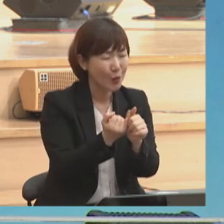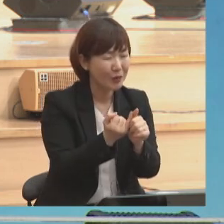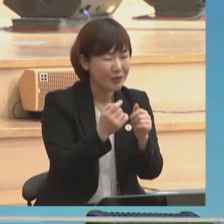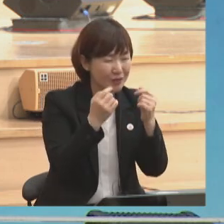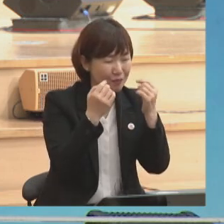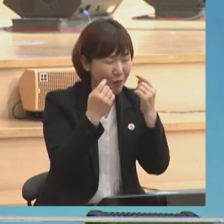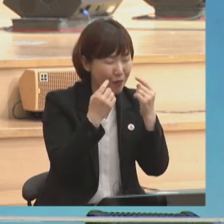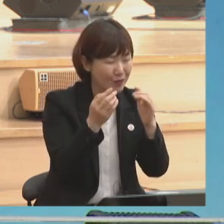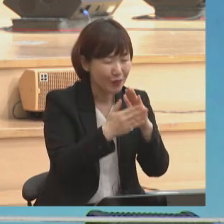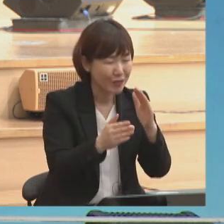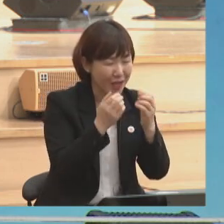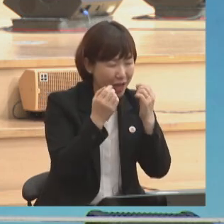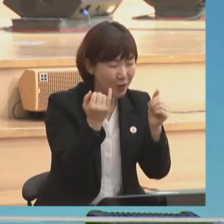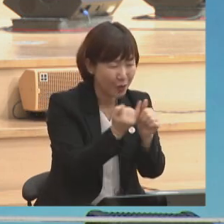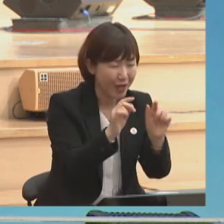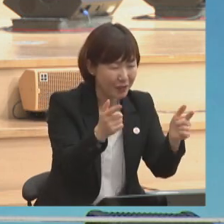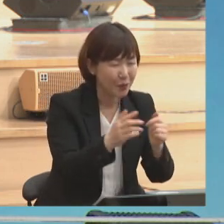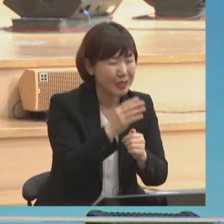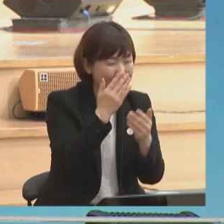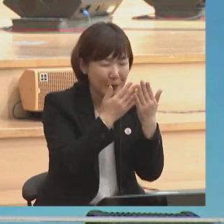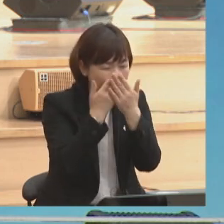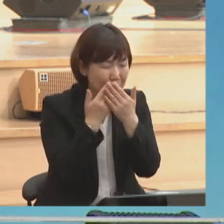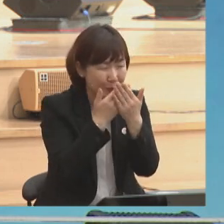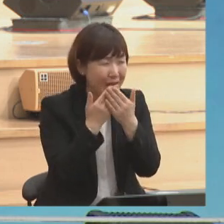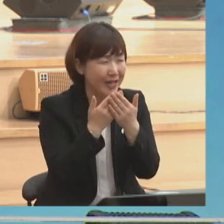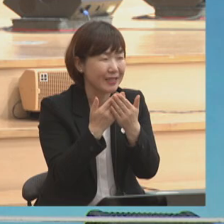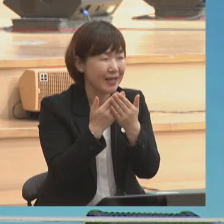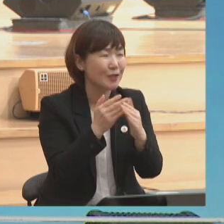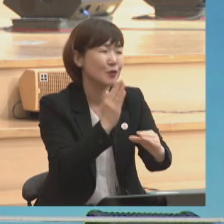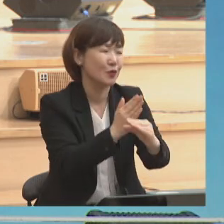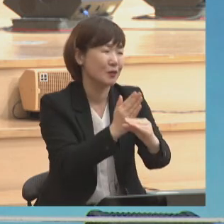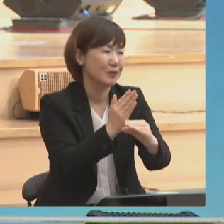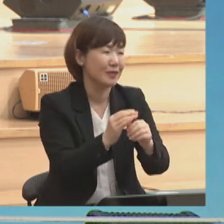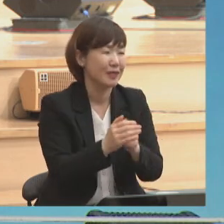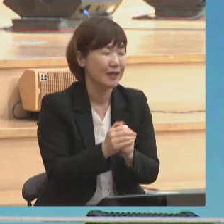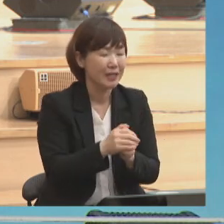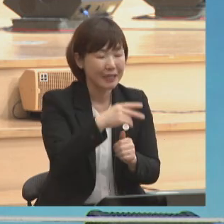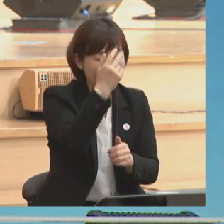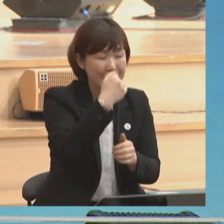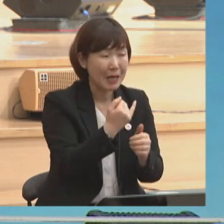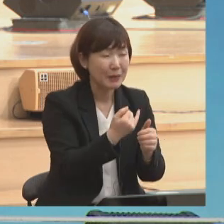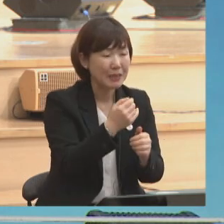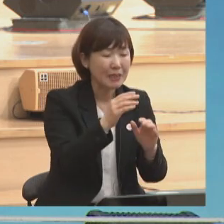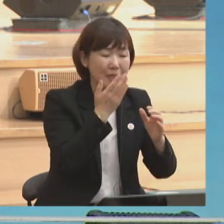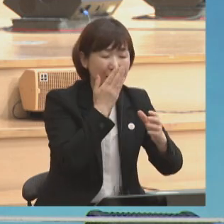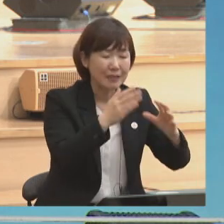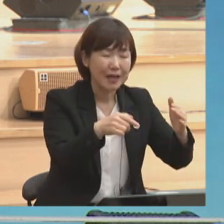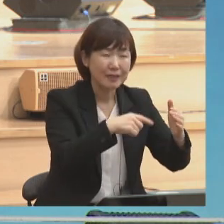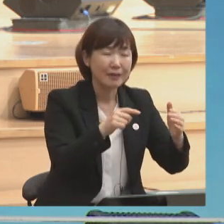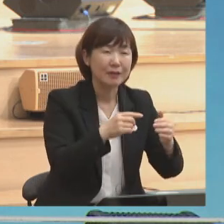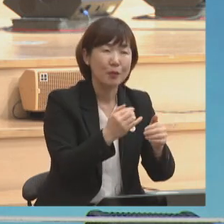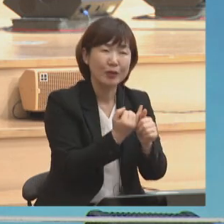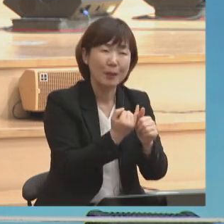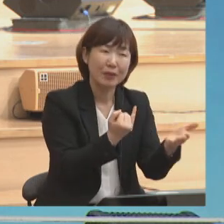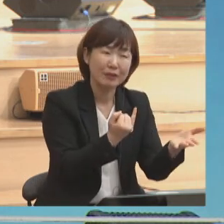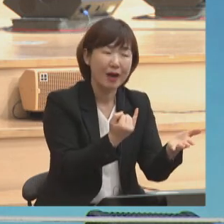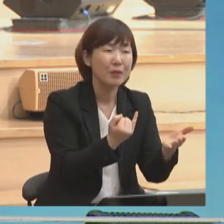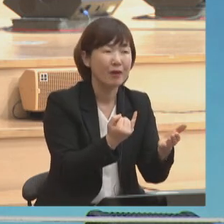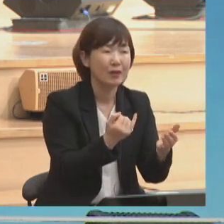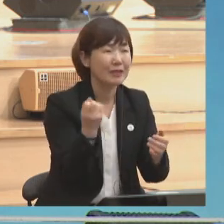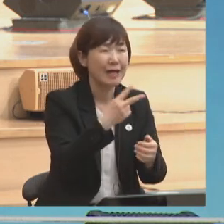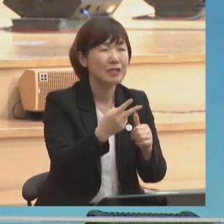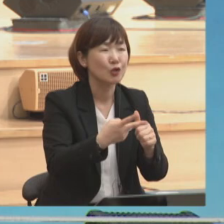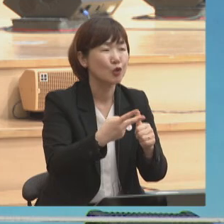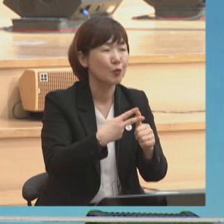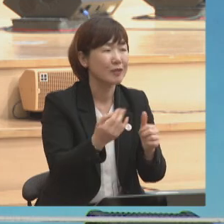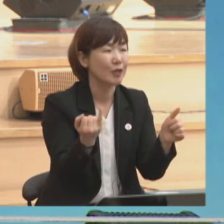동거하고 있었겠지. 이 당시 이스라엘 여인이 남편을 여의면 재혼까지는 가능했어요. 근데 이 정도는 아니, 이